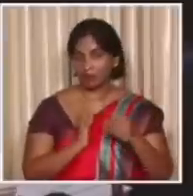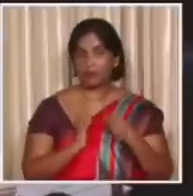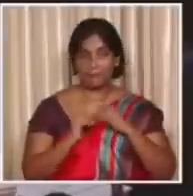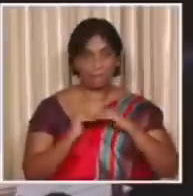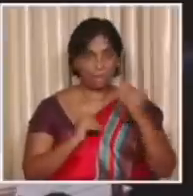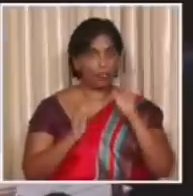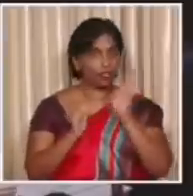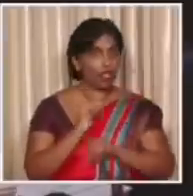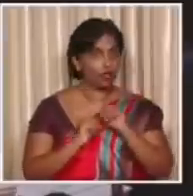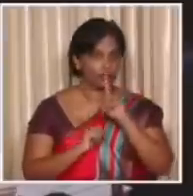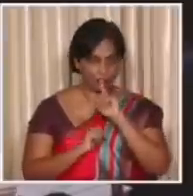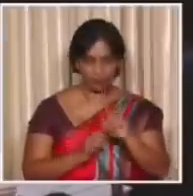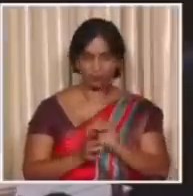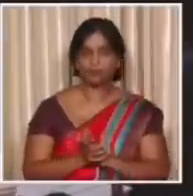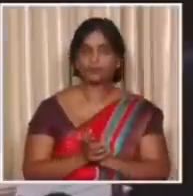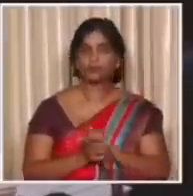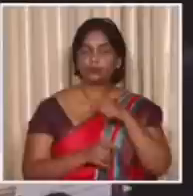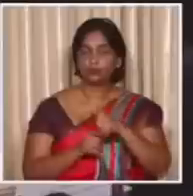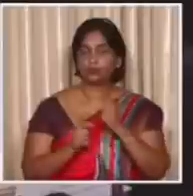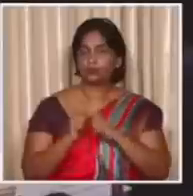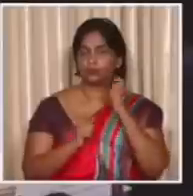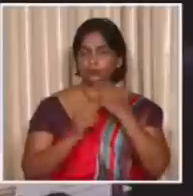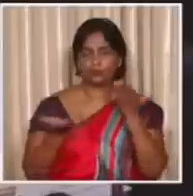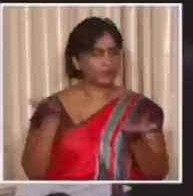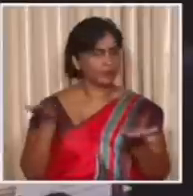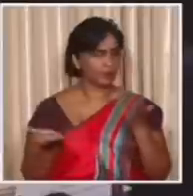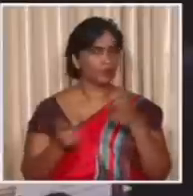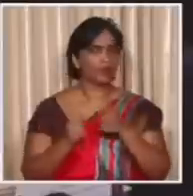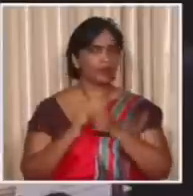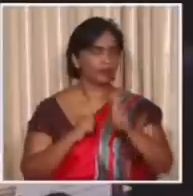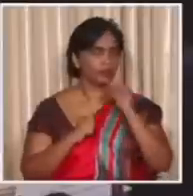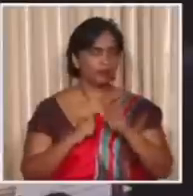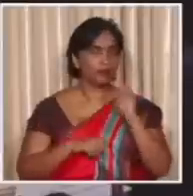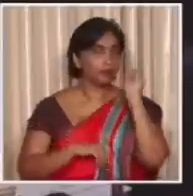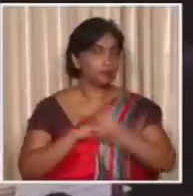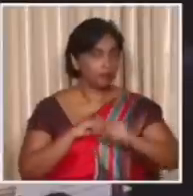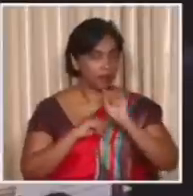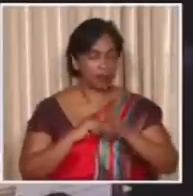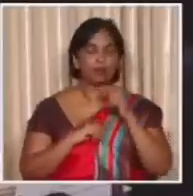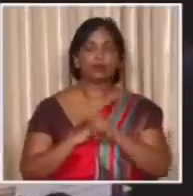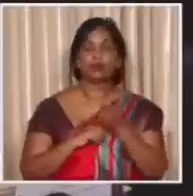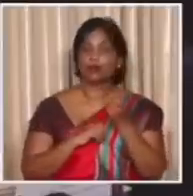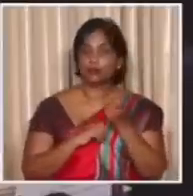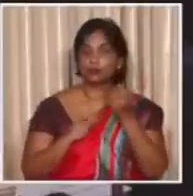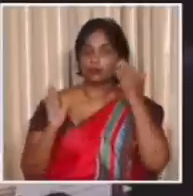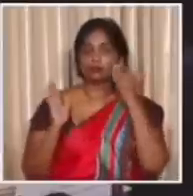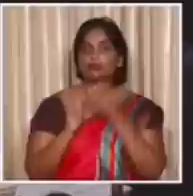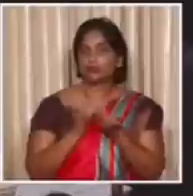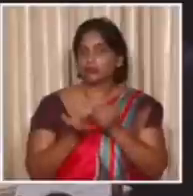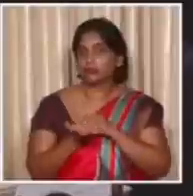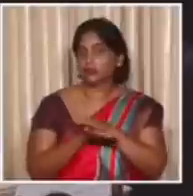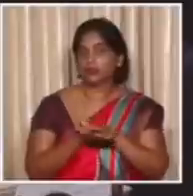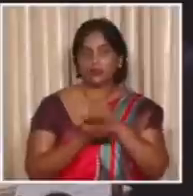කියන්නම් ඒක කපන්නේ කොහොමද කියලා ඒතොර ඒ නිසා මේ ගෙවුම් ශේෂයේ තුලනේ කර ගැනීම සඳහා සැලසුම් කරලා තිබෙන්නේ ආර්ථික දේහයේ ප්‍රතිසංස්කරණය